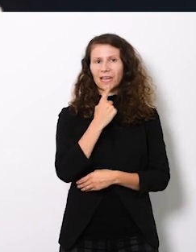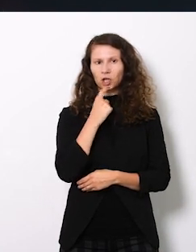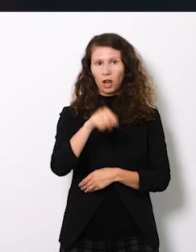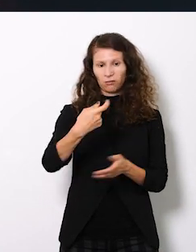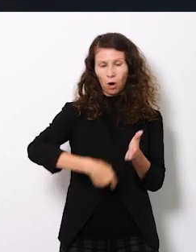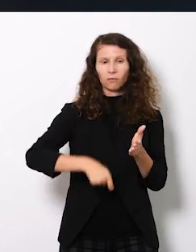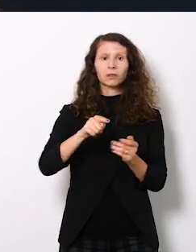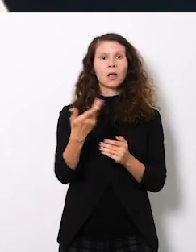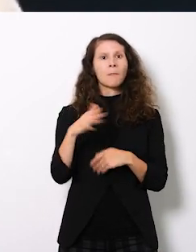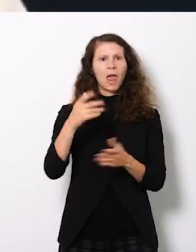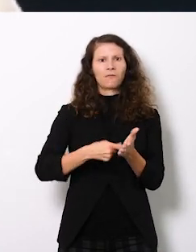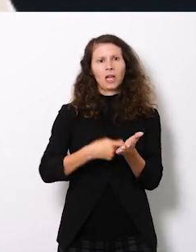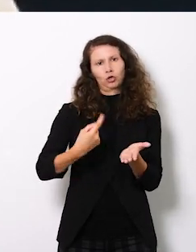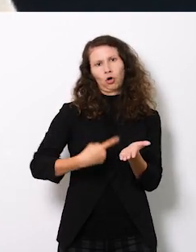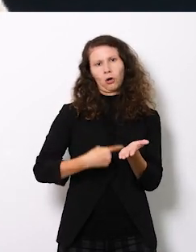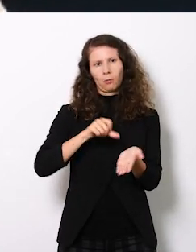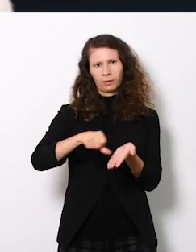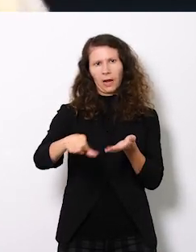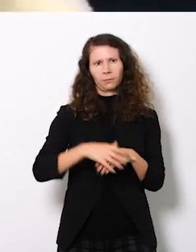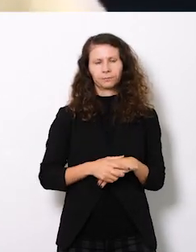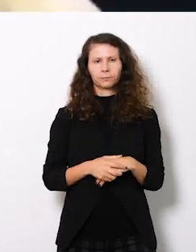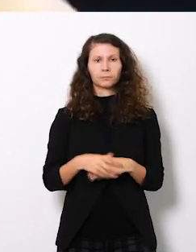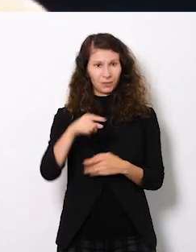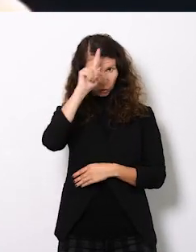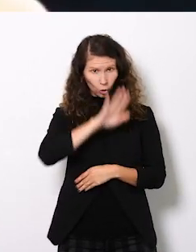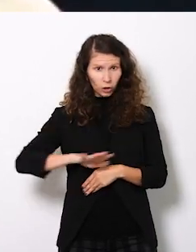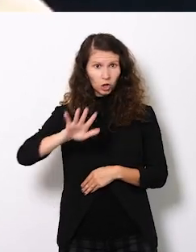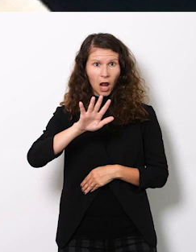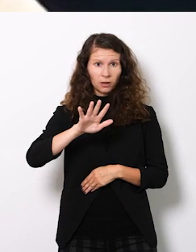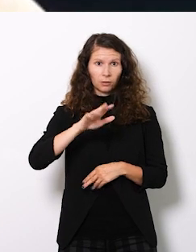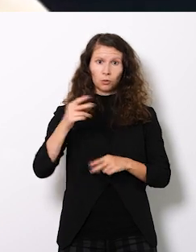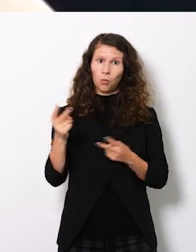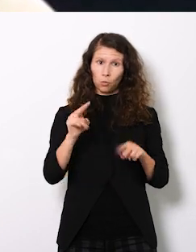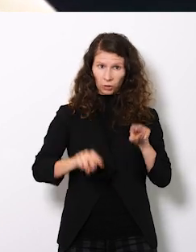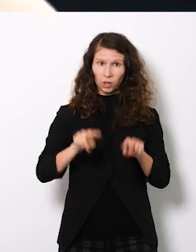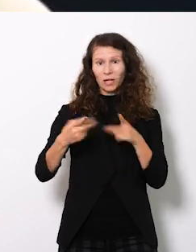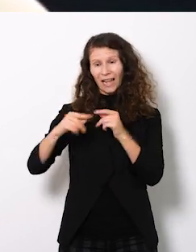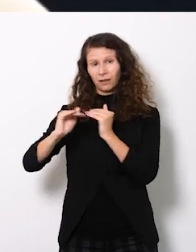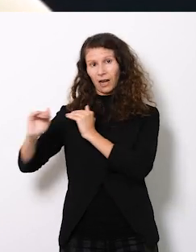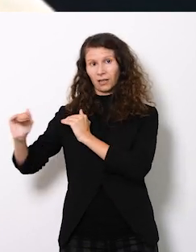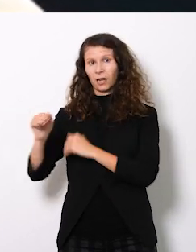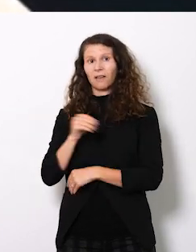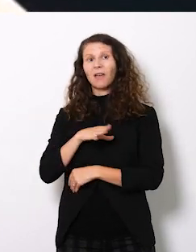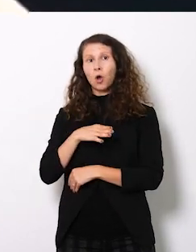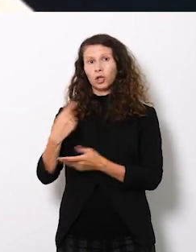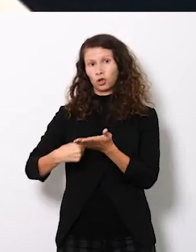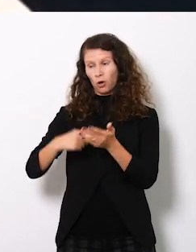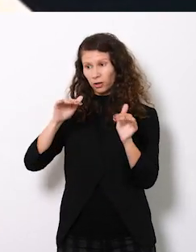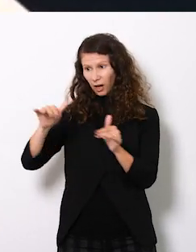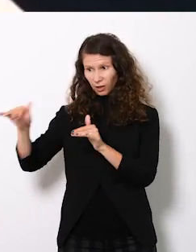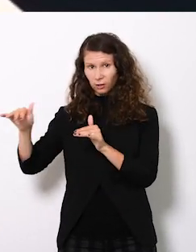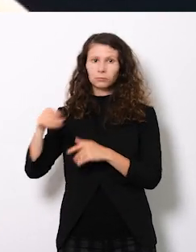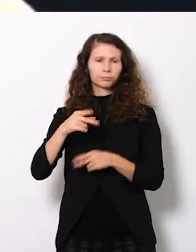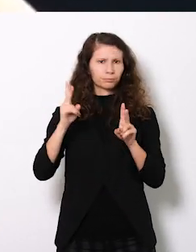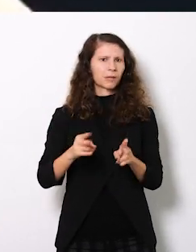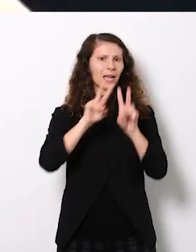darauf Mehrwertsteuer. Und im Übrigen ist in Deutschland, anders als in den Ländern, die Vermögenssteuer erheben, das wird bei diesen